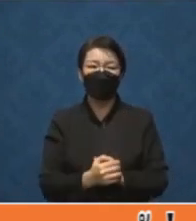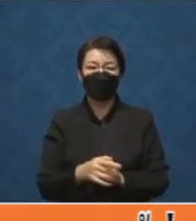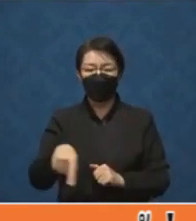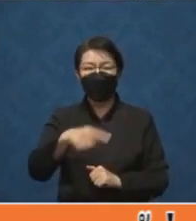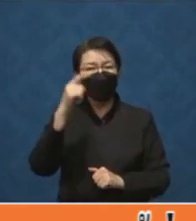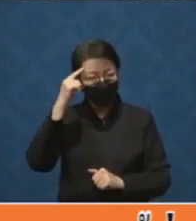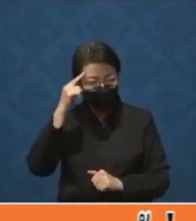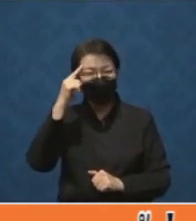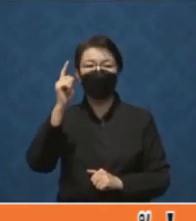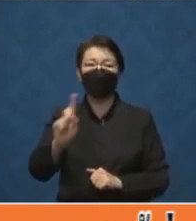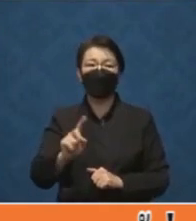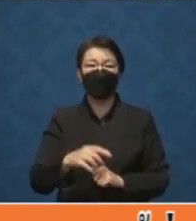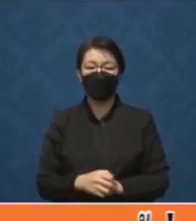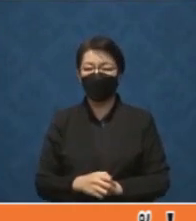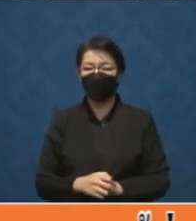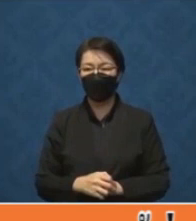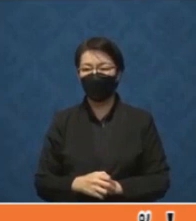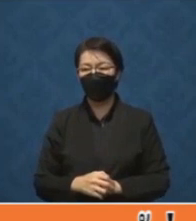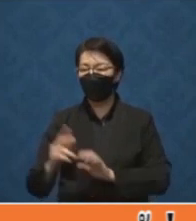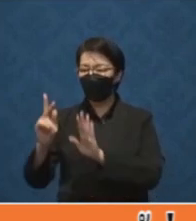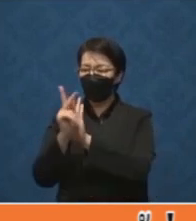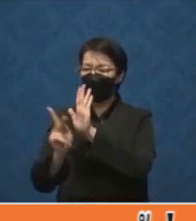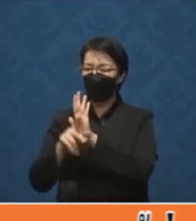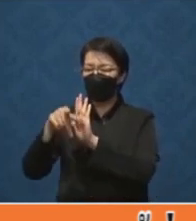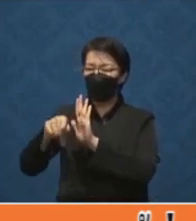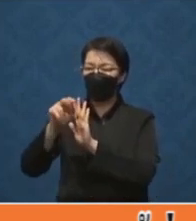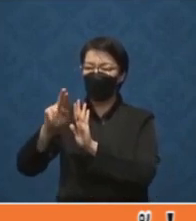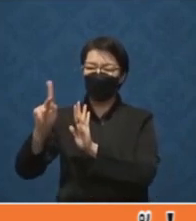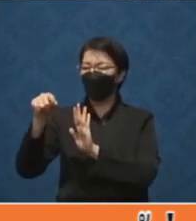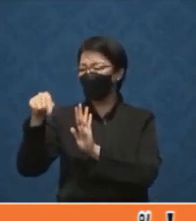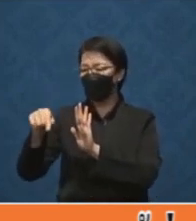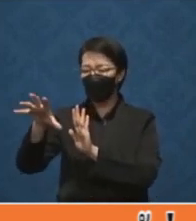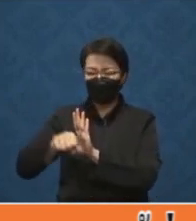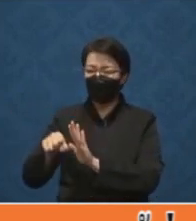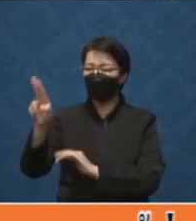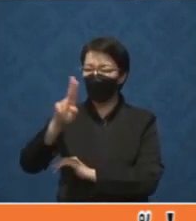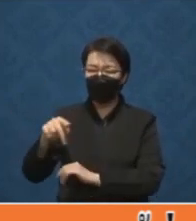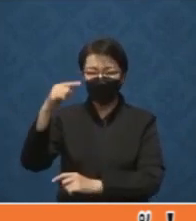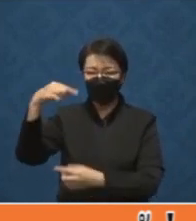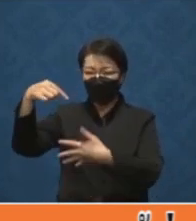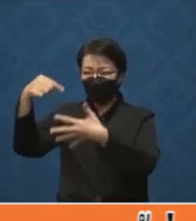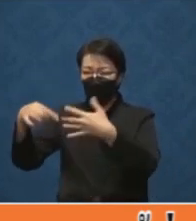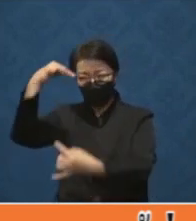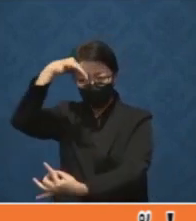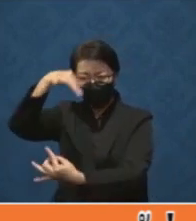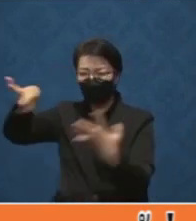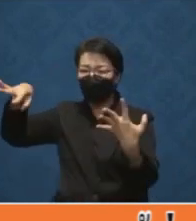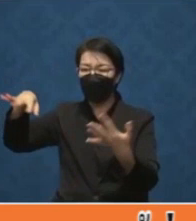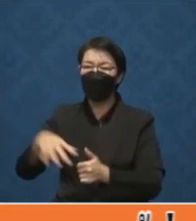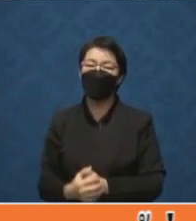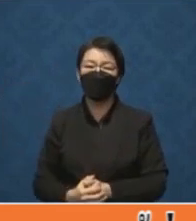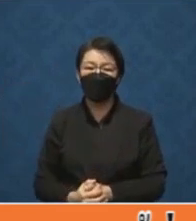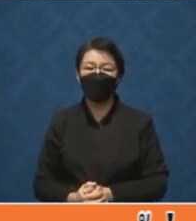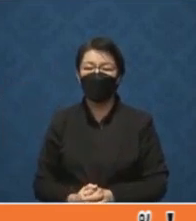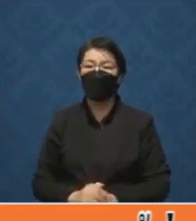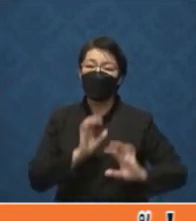มีความเห็นว่าการใช้กฎหมายดังกล่าวเป็นการใช้ที่ผิดวัตถุประสงค์รัฐบาลประก